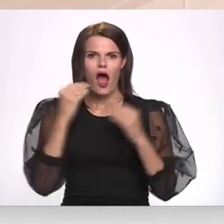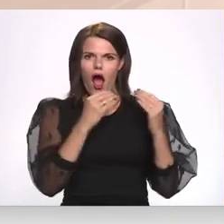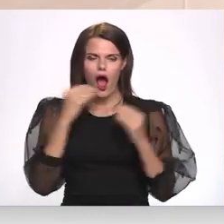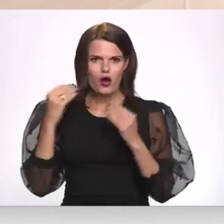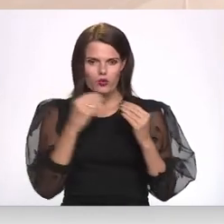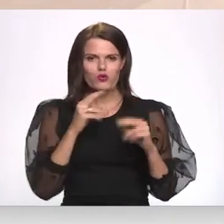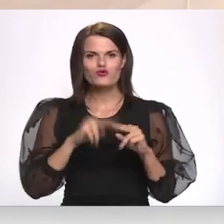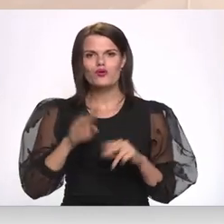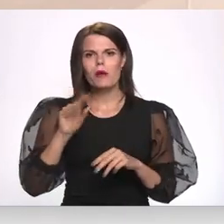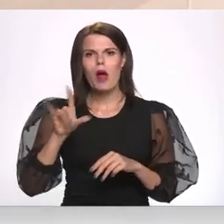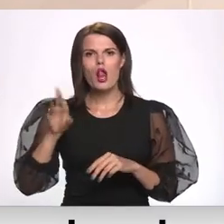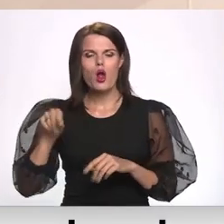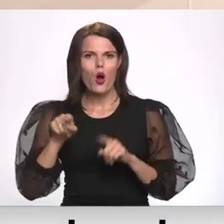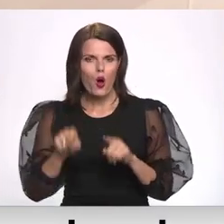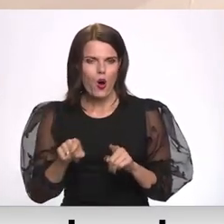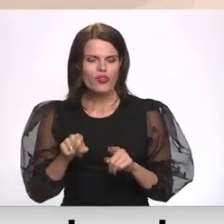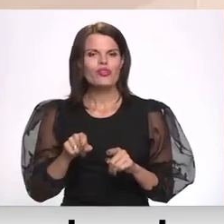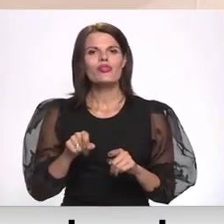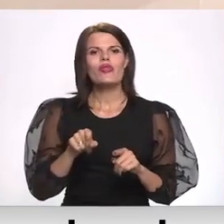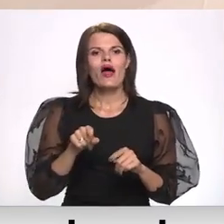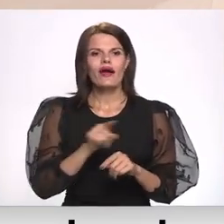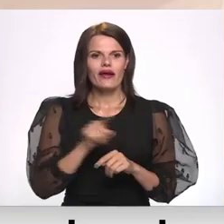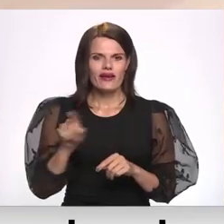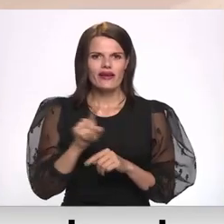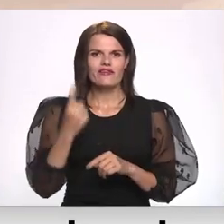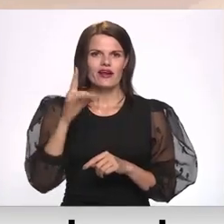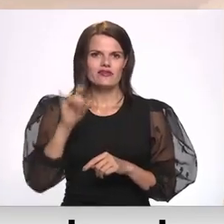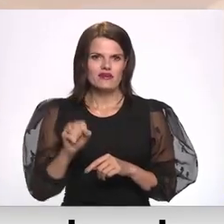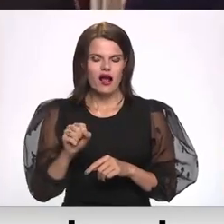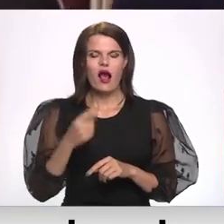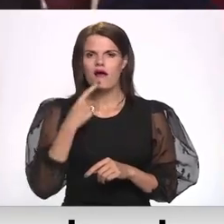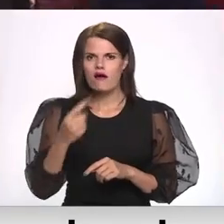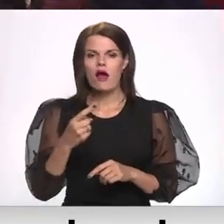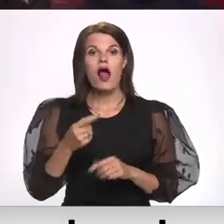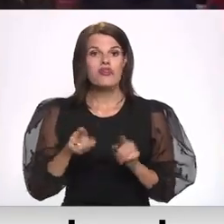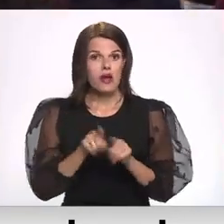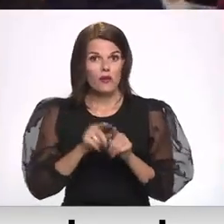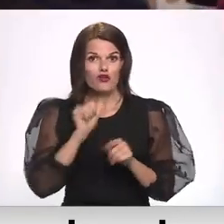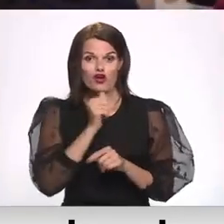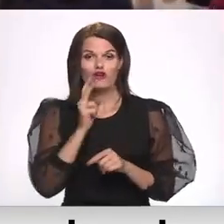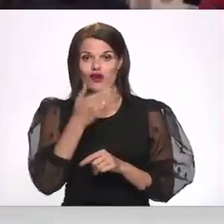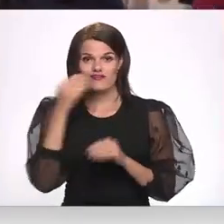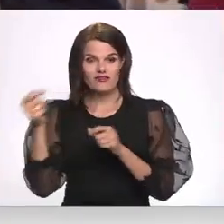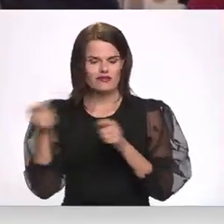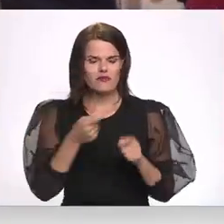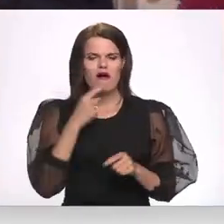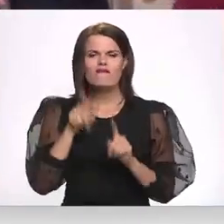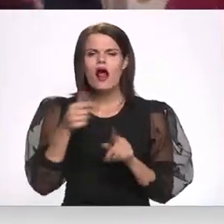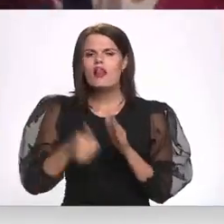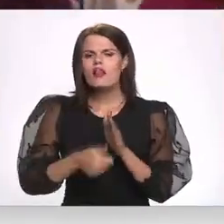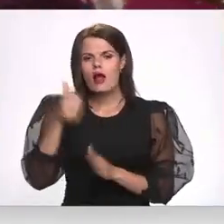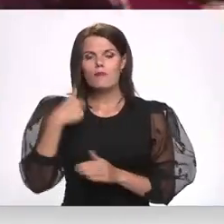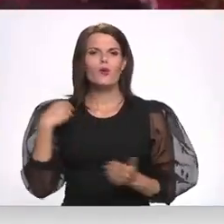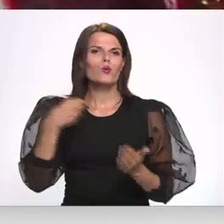mums ir hektāra platībā. Garšo tāpat kā siltiešu zemes? Labāk, daudz labāk. Es iegādājos milšēkšus. Tie ir